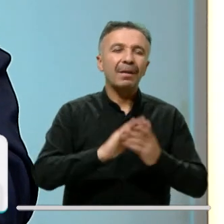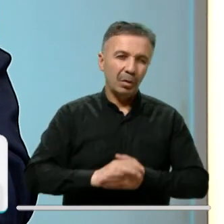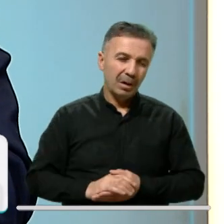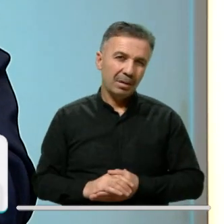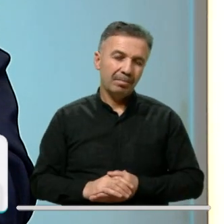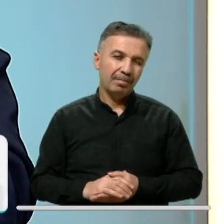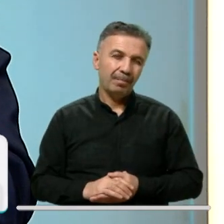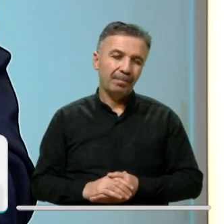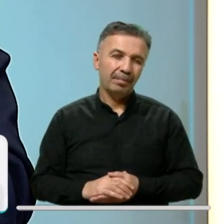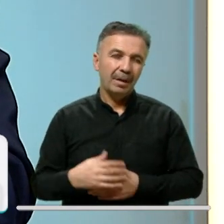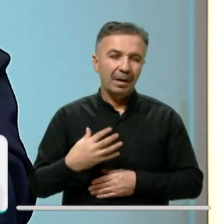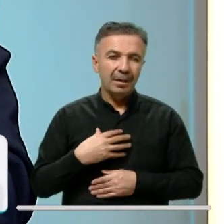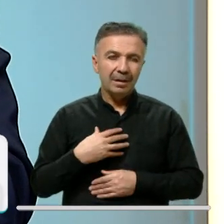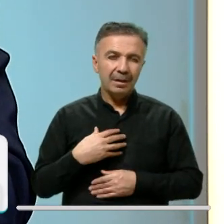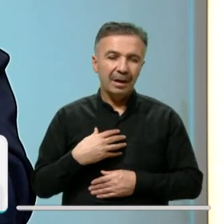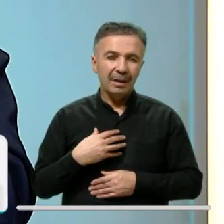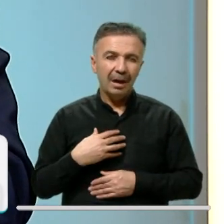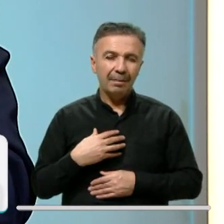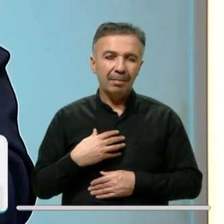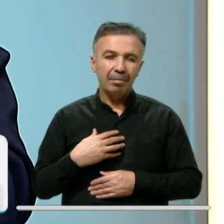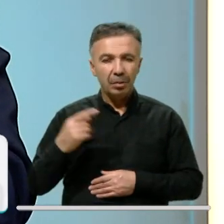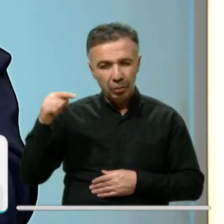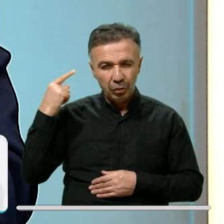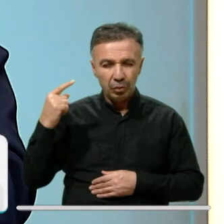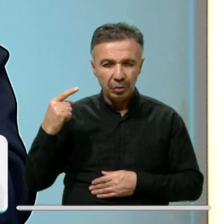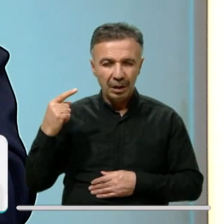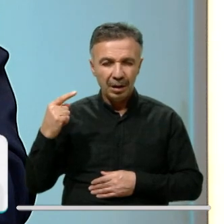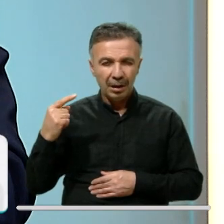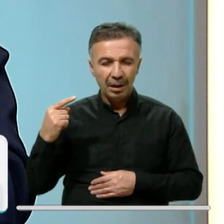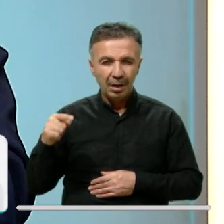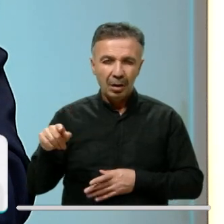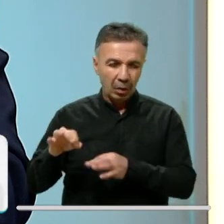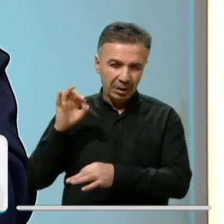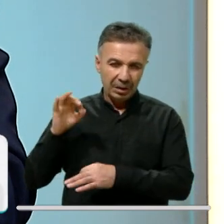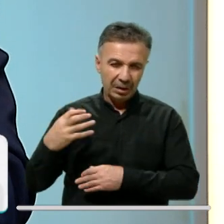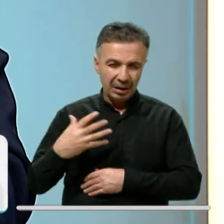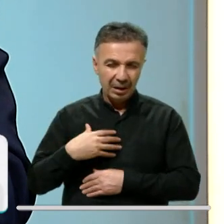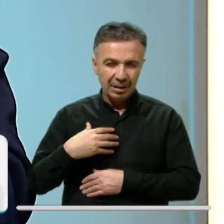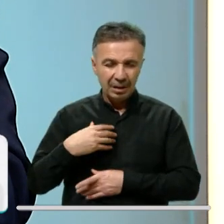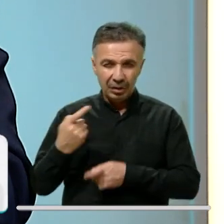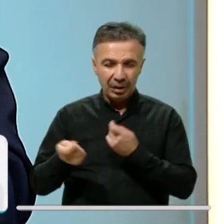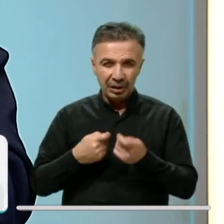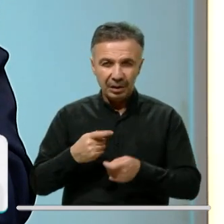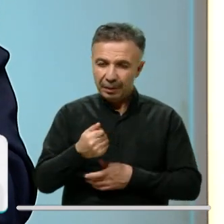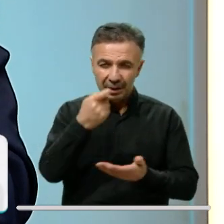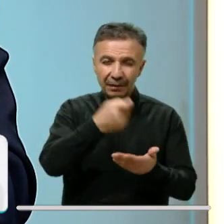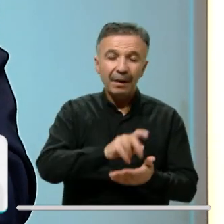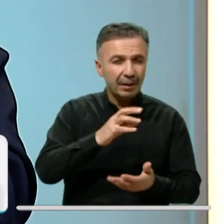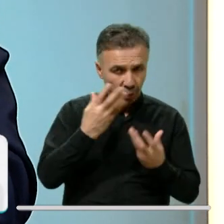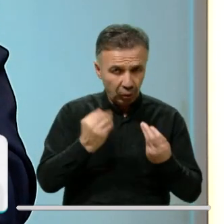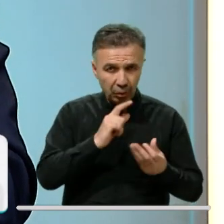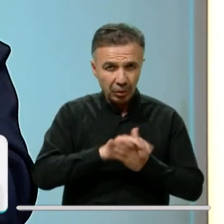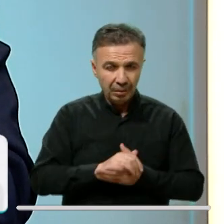Kendilerini bu kişinin yerine, beyefendinin yerine koysalar, beyefendi onları çalıştırıp ücretini vermese ne olur? O zaman